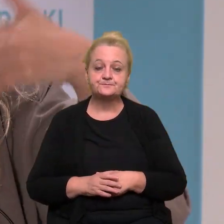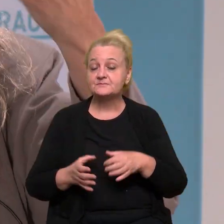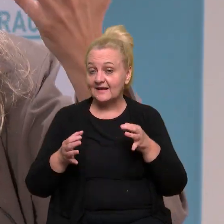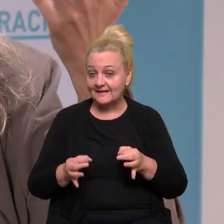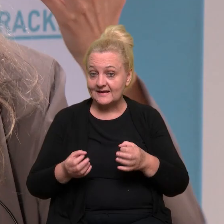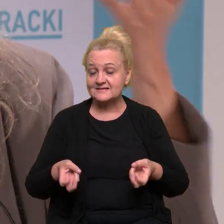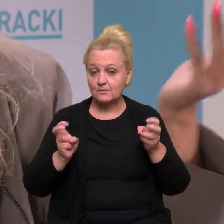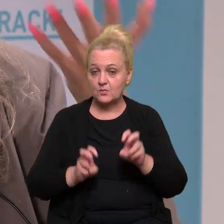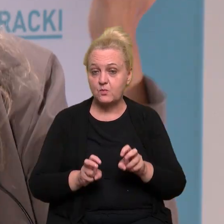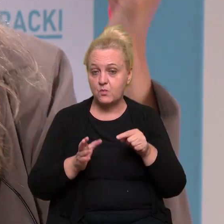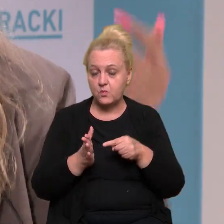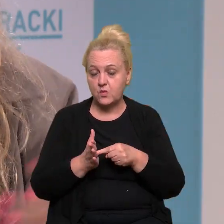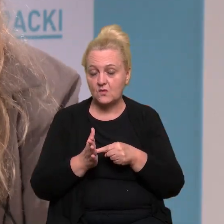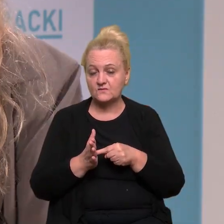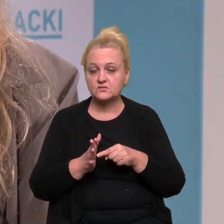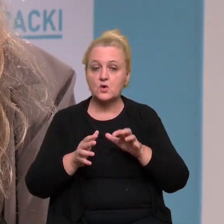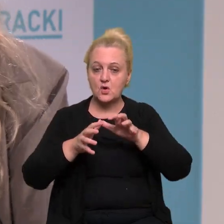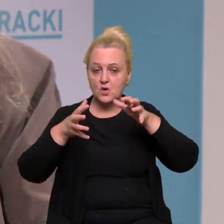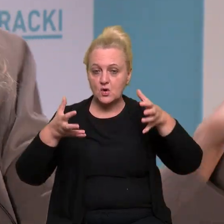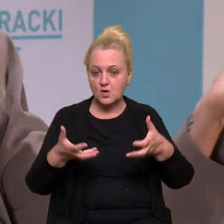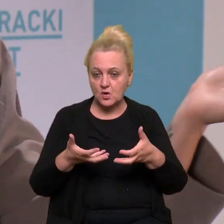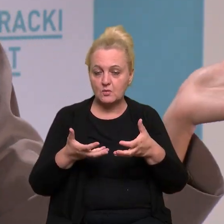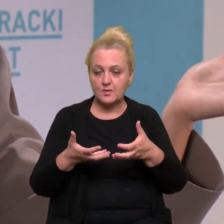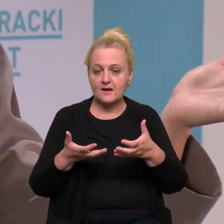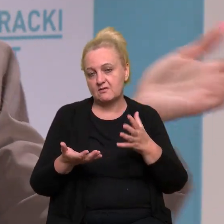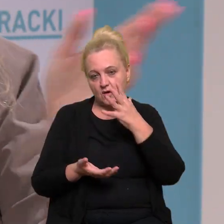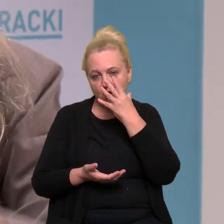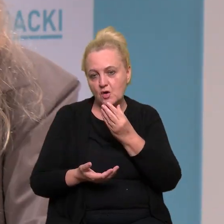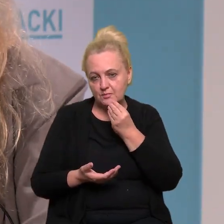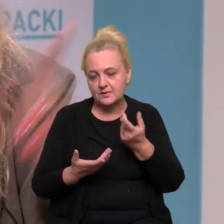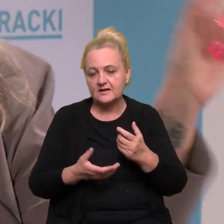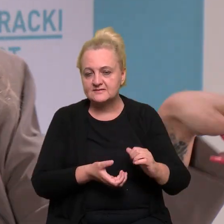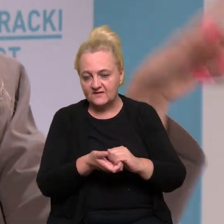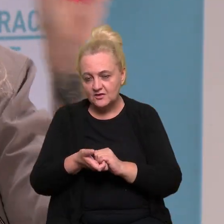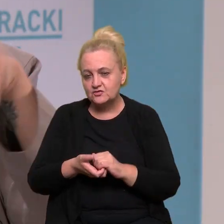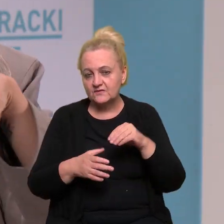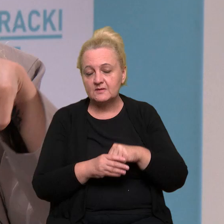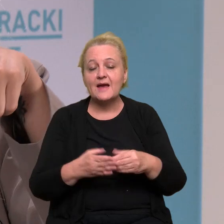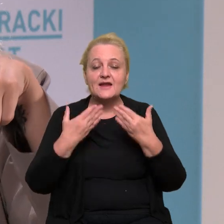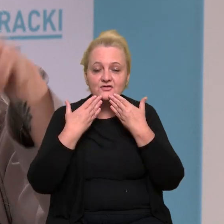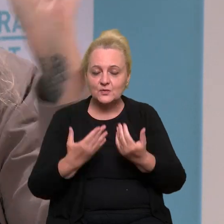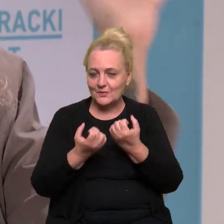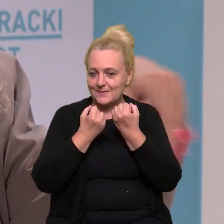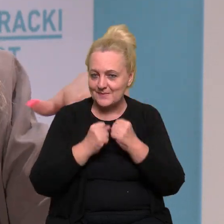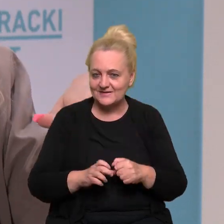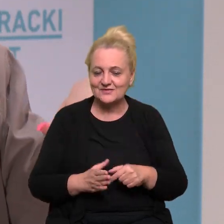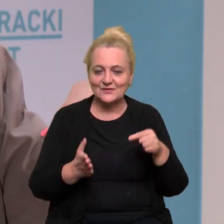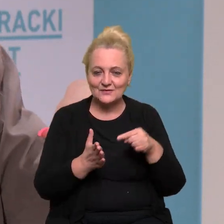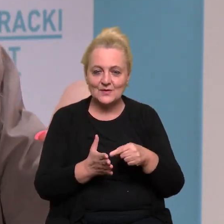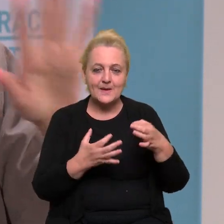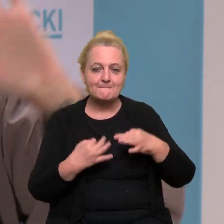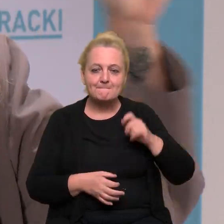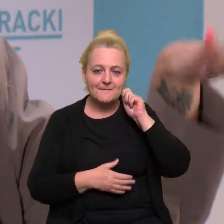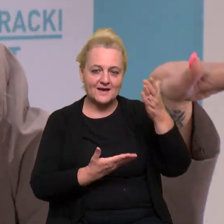teraz powstał taki globalny obraz i globalna wieś. Ale dziękuję bardzo za to, co